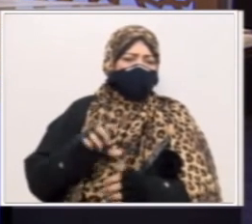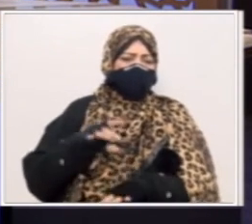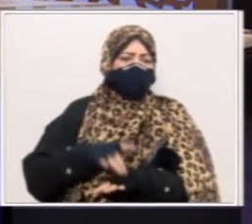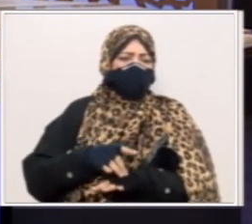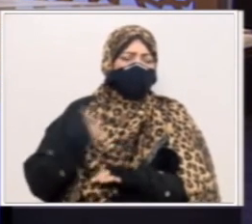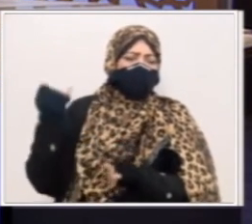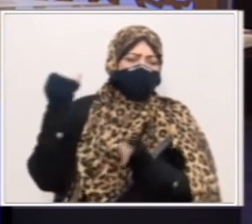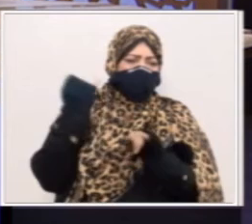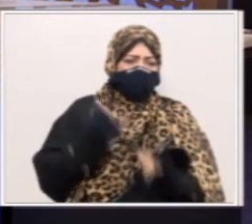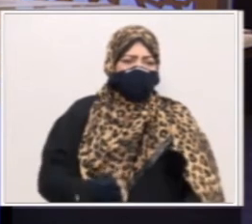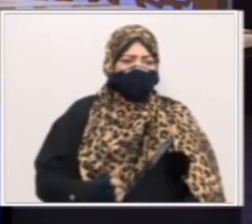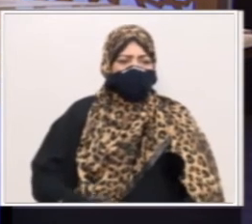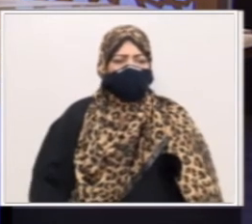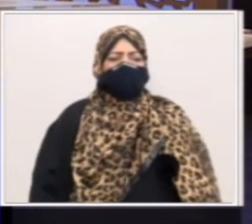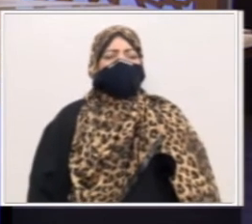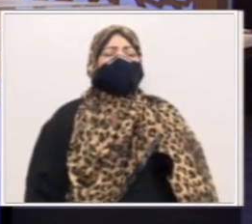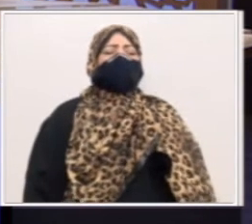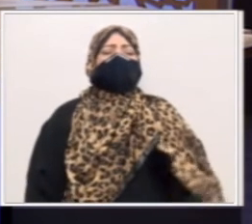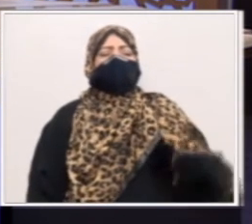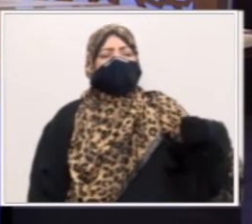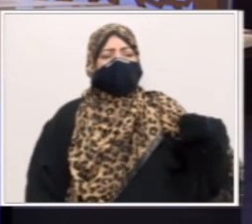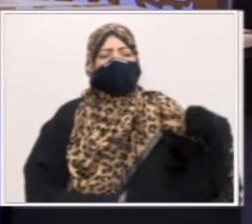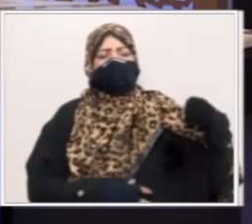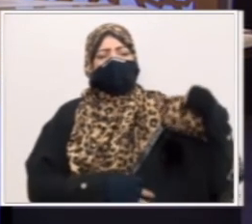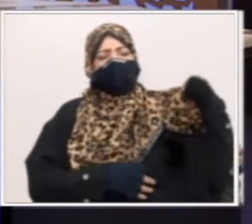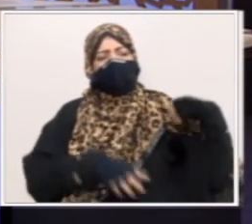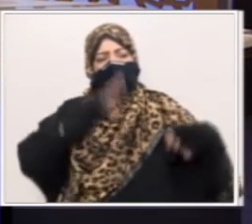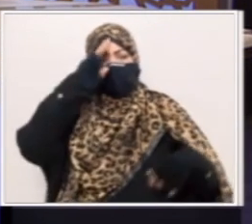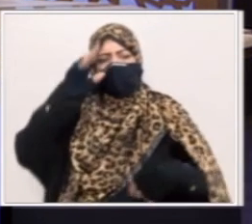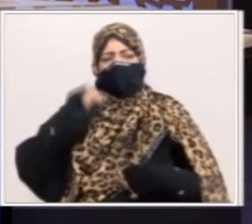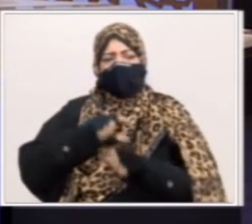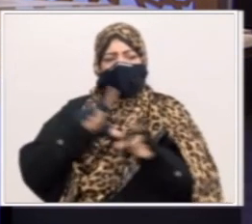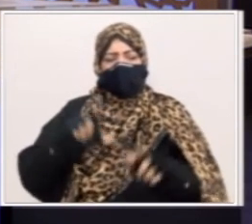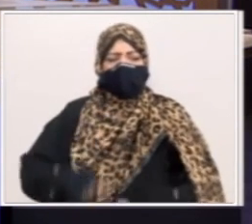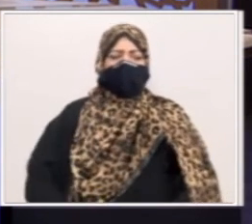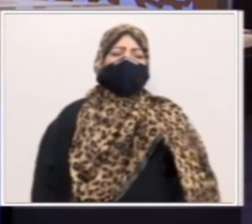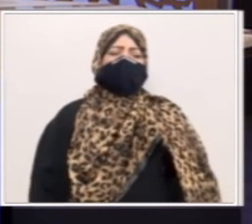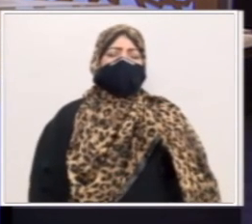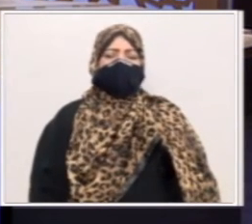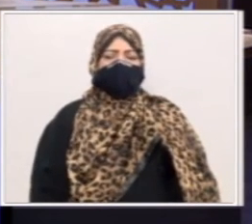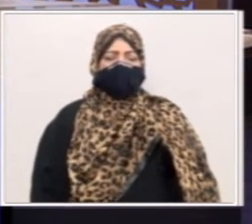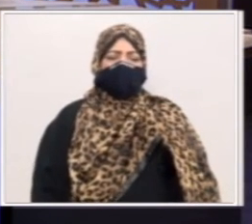الله. يا ريت تعطيني يعني شو الرأي الشرعي في الكلام هذا. حاضر يا أخت ليلى. حاضر. ماشي، بارك الله فيك يا شيخ، شكراً.